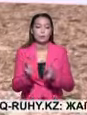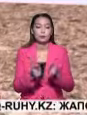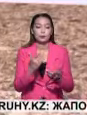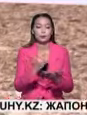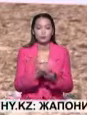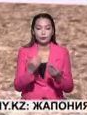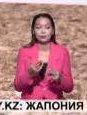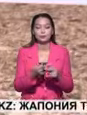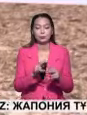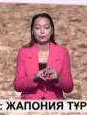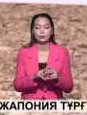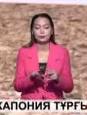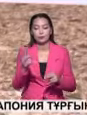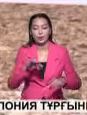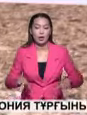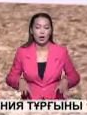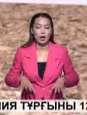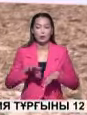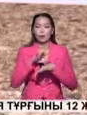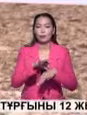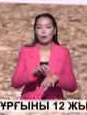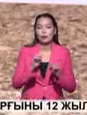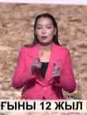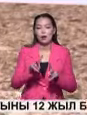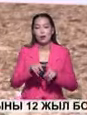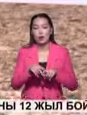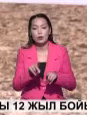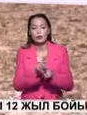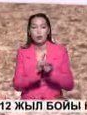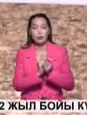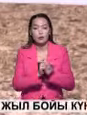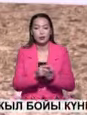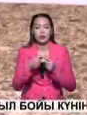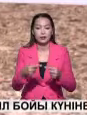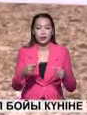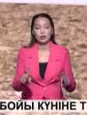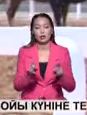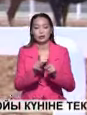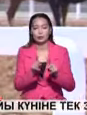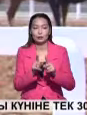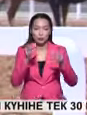аттарды тоқтатпаймыз. Аттарды жүргізу, аттың үстінде жаңа күресіне әдістерін